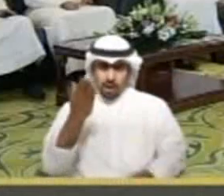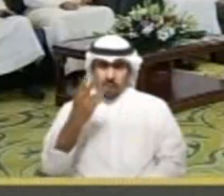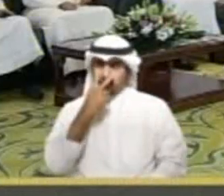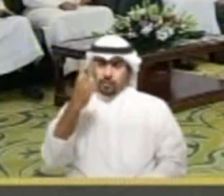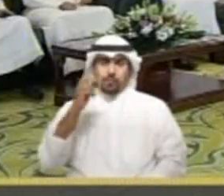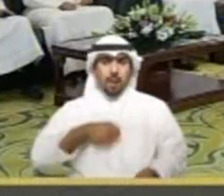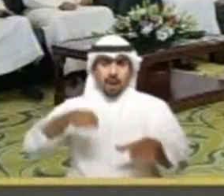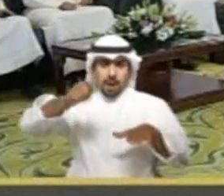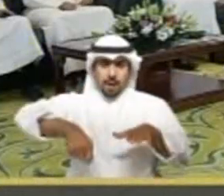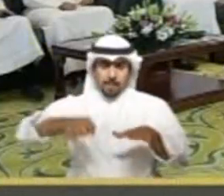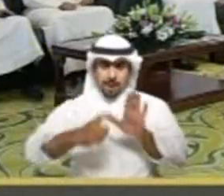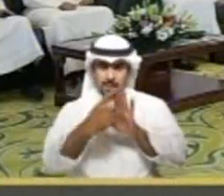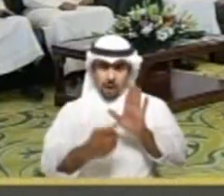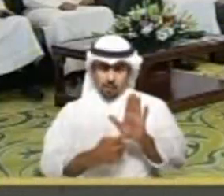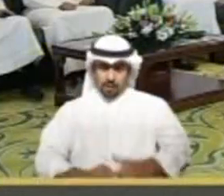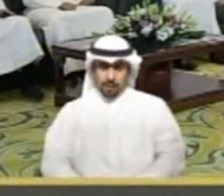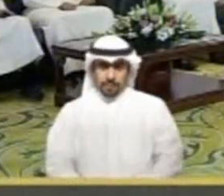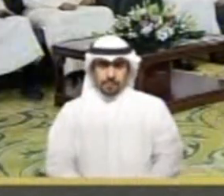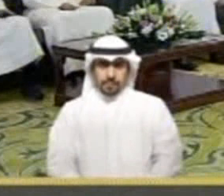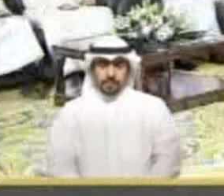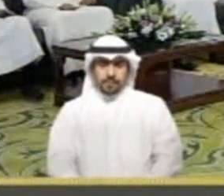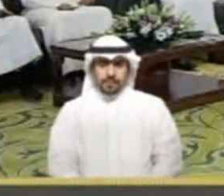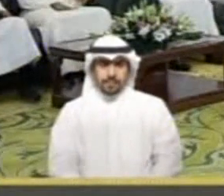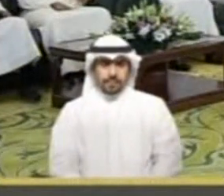القضائية والقانونية.